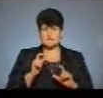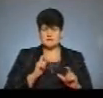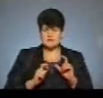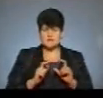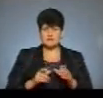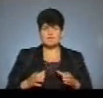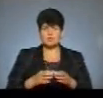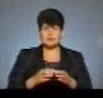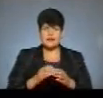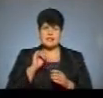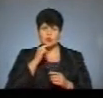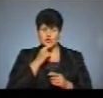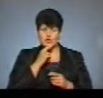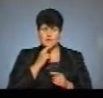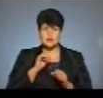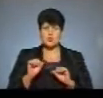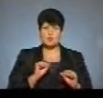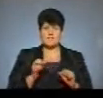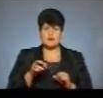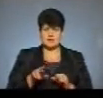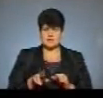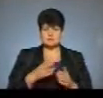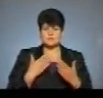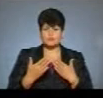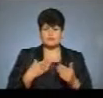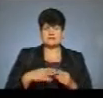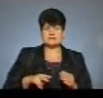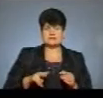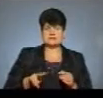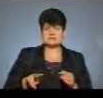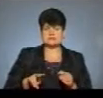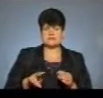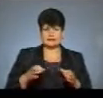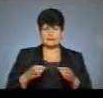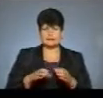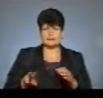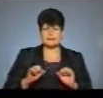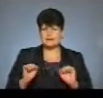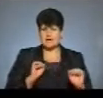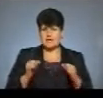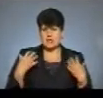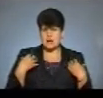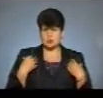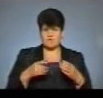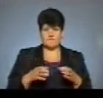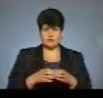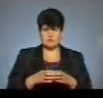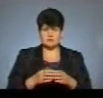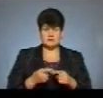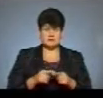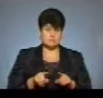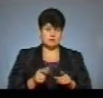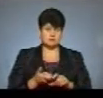на факультеті економіки та управління. Ми поспілкувалися з деканом цього факультету Віктором Островерховим. Це була